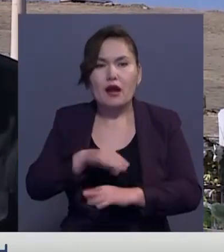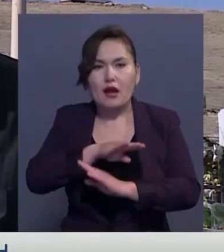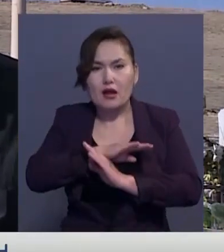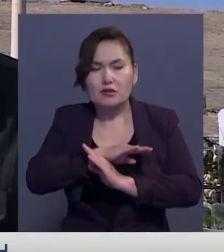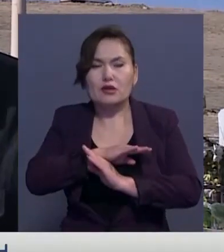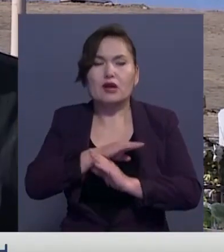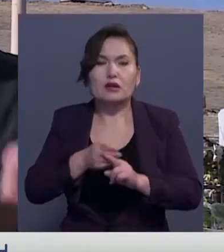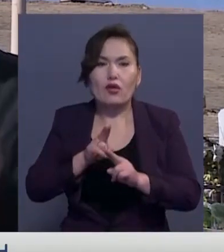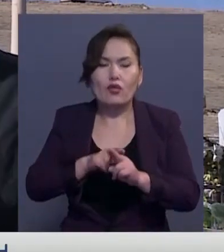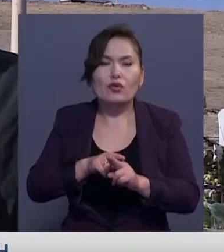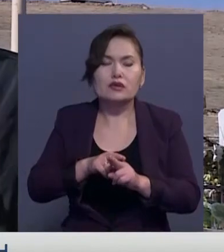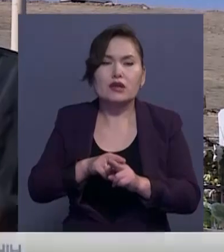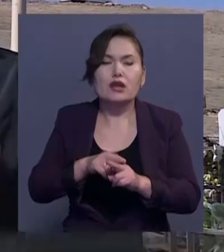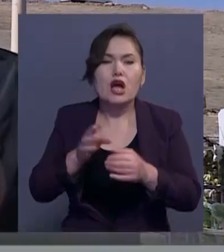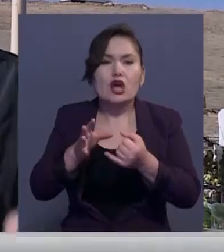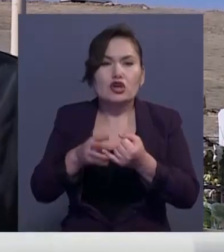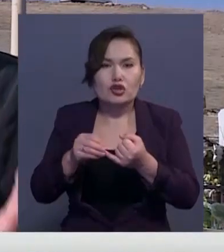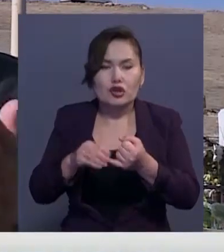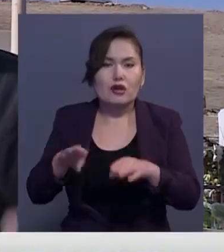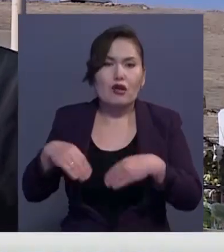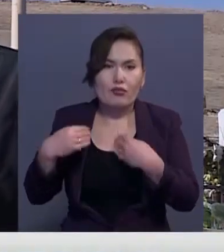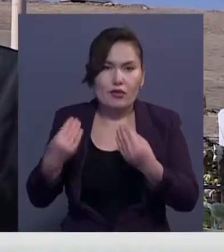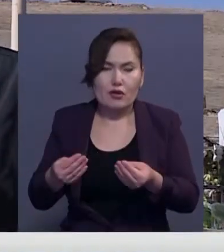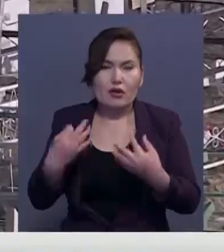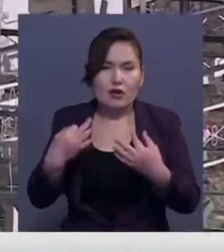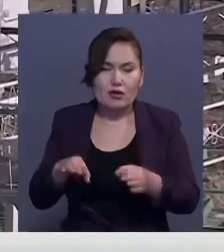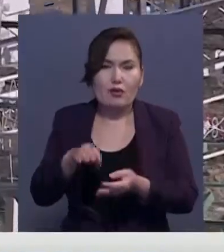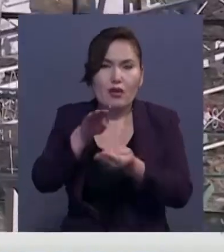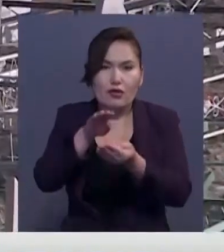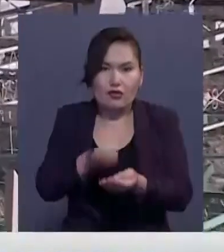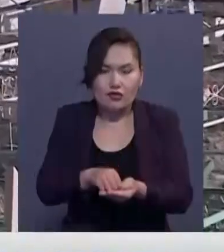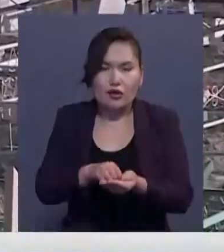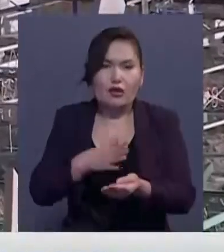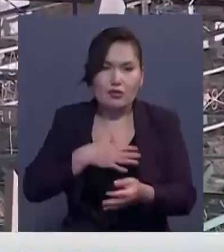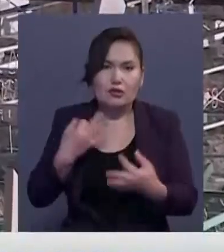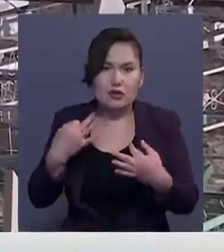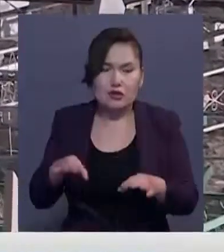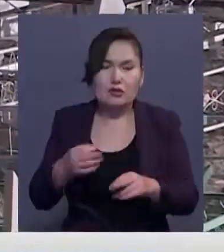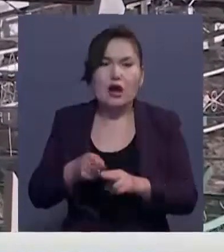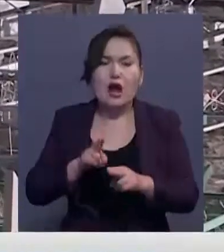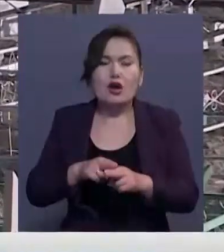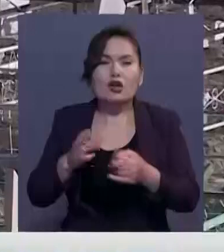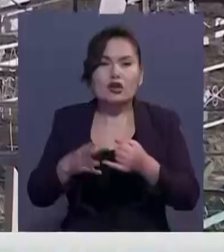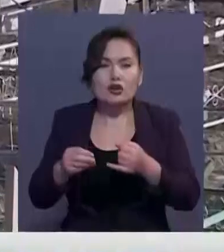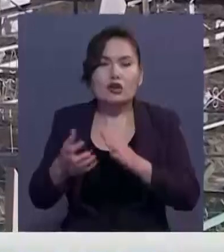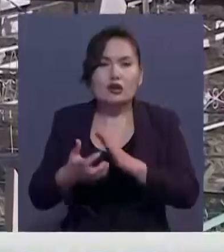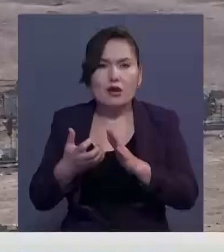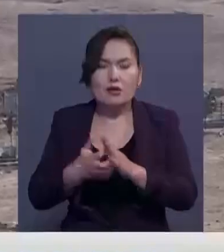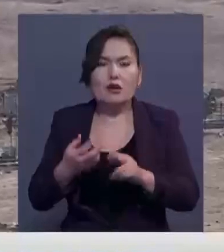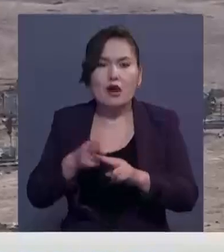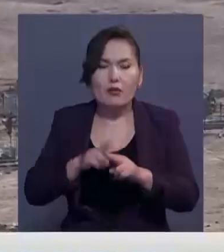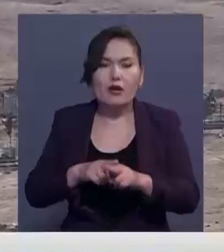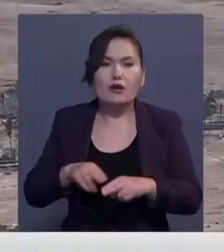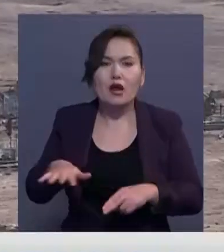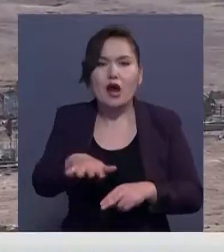жоқ деудің алдында біз оксилиге қаланың әкімінің қағазын көрсетуіміз керек. Ал әкімдіктегілер қала маңында жер тапшы екендігін алға тартады. Сондықтан ол